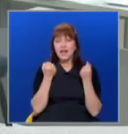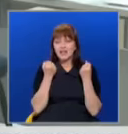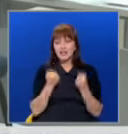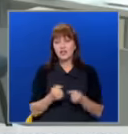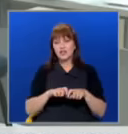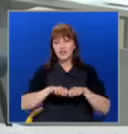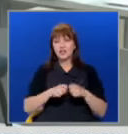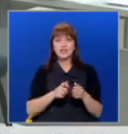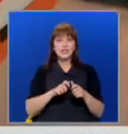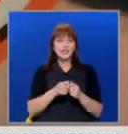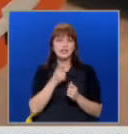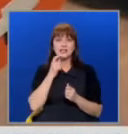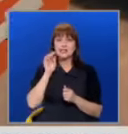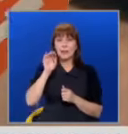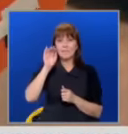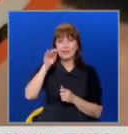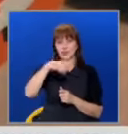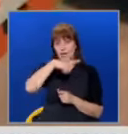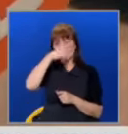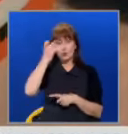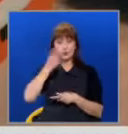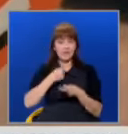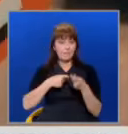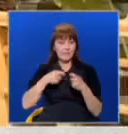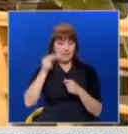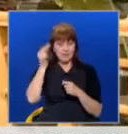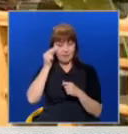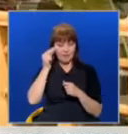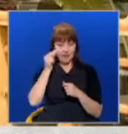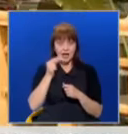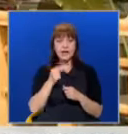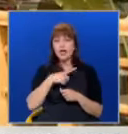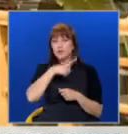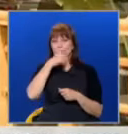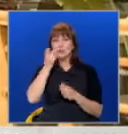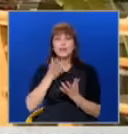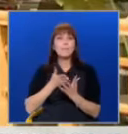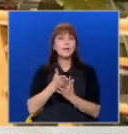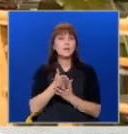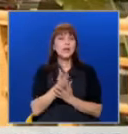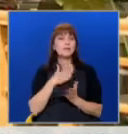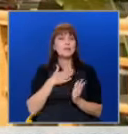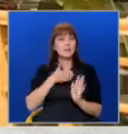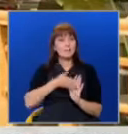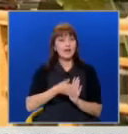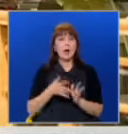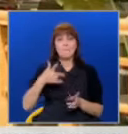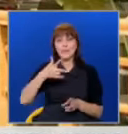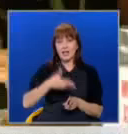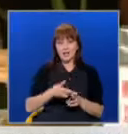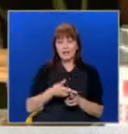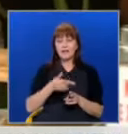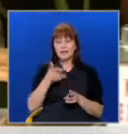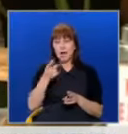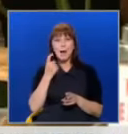щети за бъдеще на трудовия пазар в България. Трудовите посредници имат право да прекратят предсрочно борсата на хора,